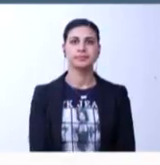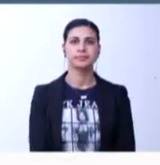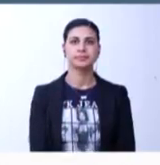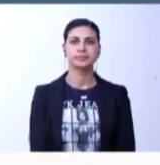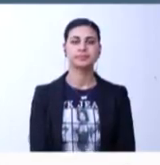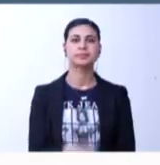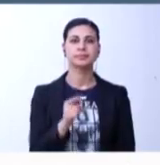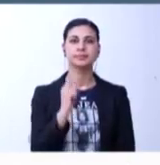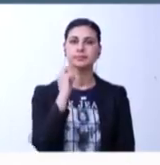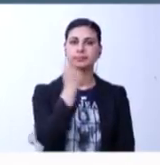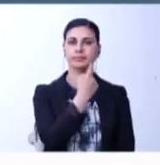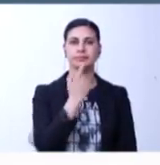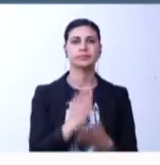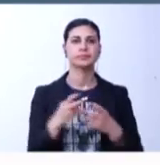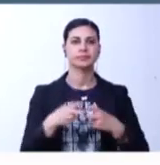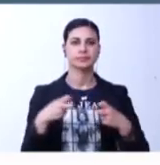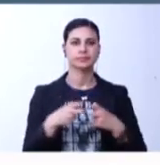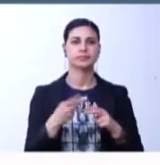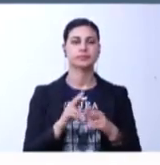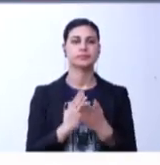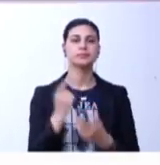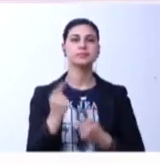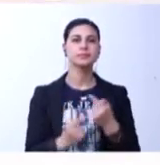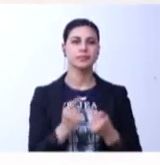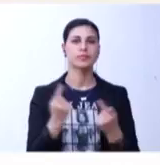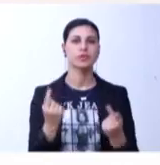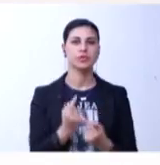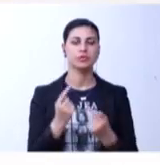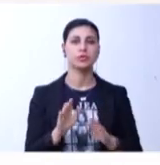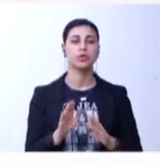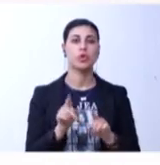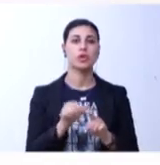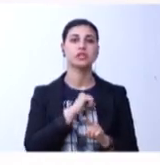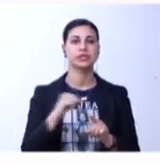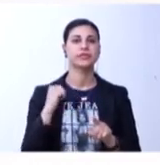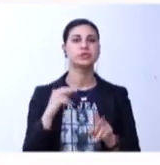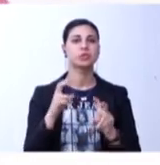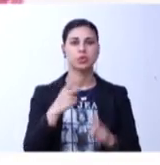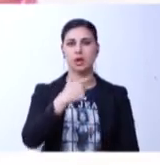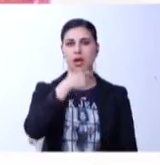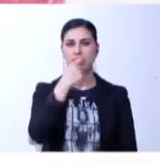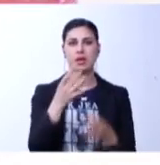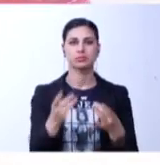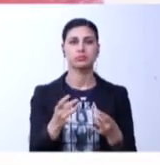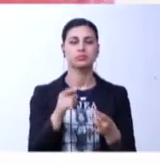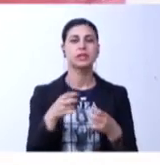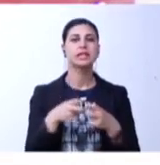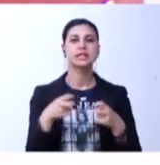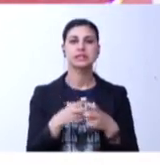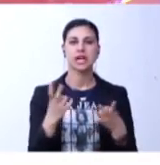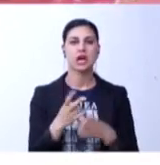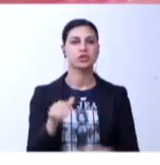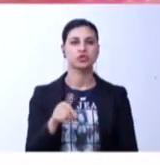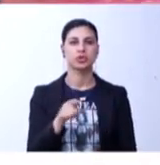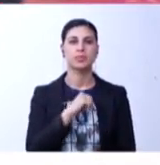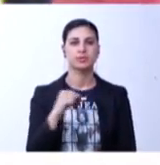ბრეისი, რომელსაც გარშემო აქვს რეზინა, ეს არის ტრადიციული ბრეისები, ხოლო თვითლიგირებადი ბრეისები ნიშნავს, რომ მას არანაირი რეზინა არ აქვს და